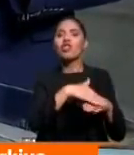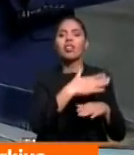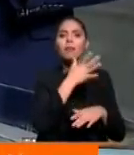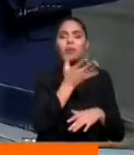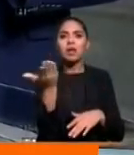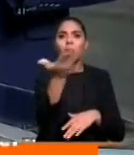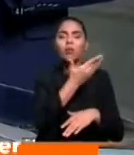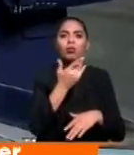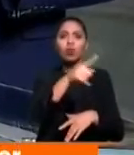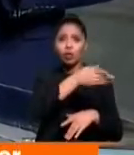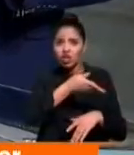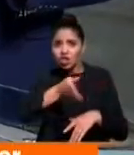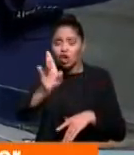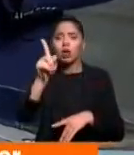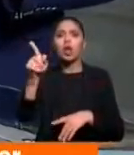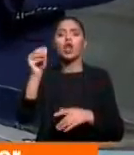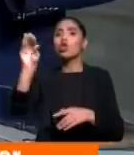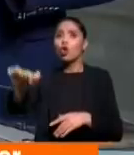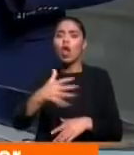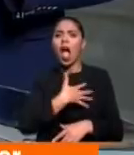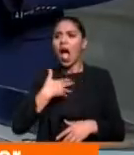Çıkar çıkmaz çocuğunun annesini öldürdü.